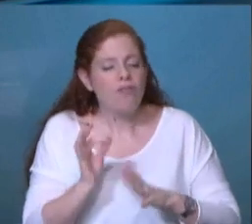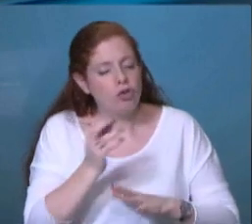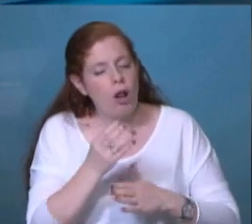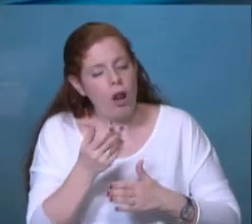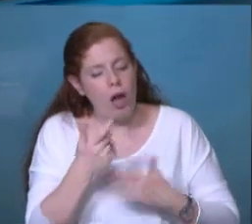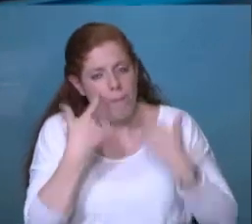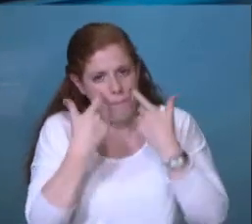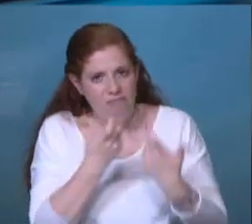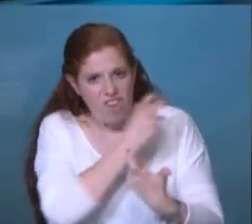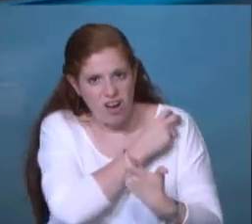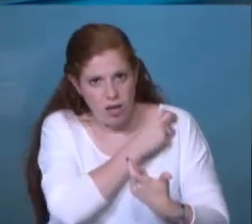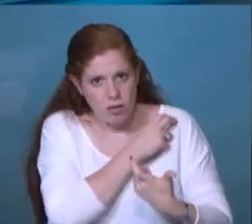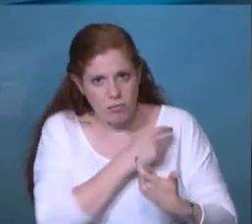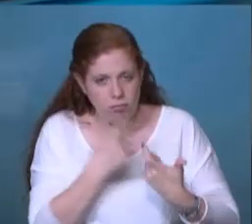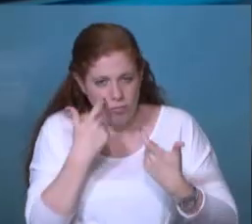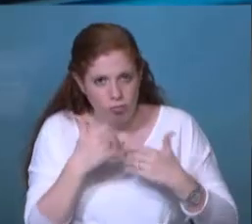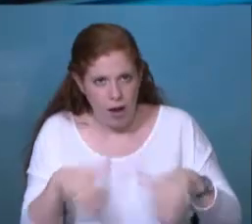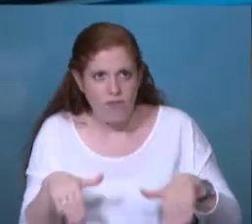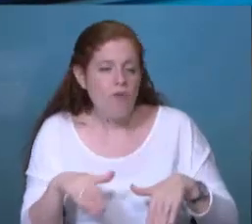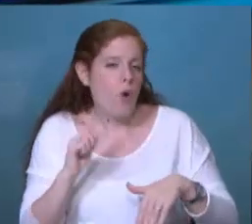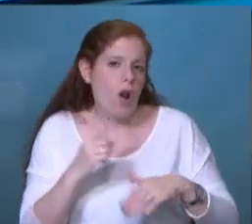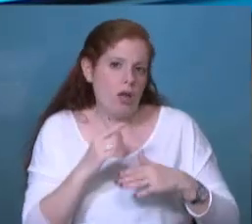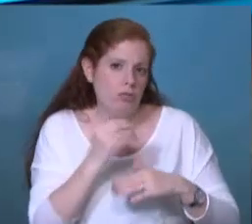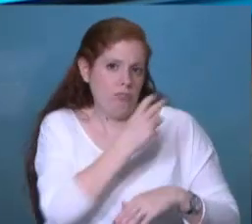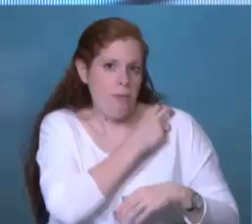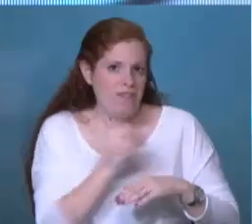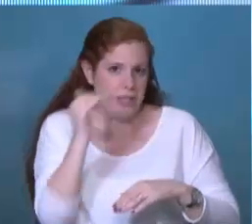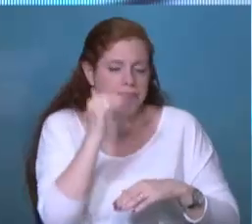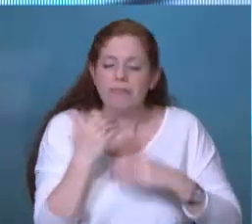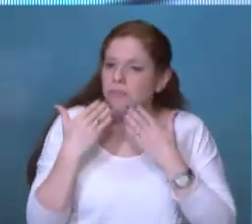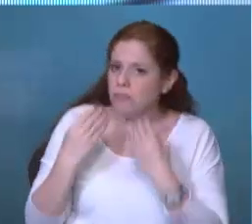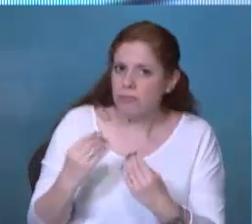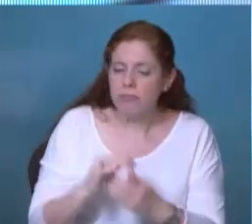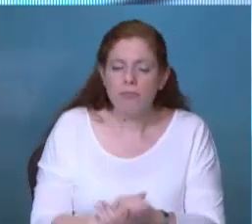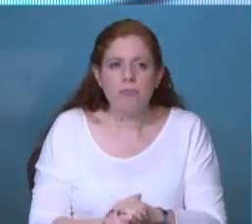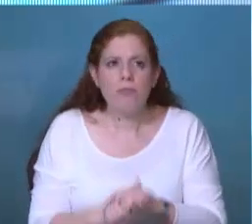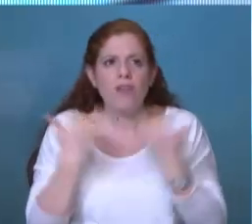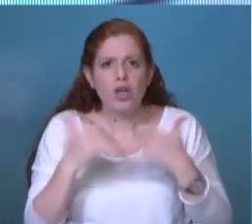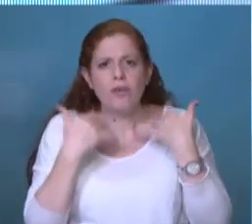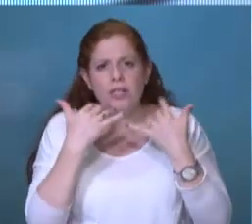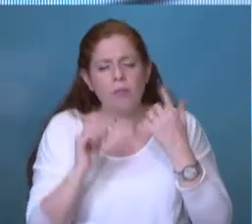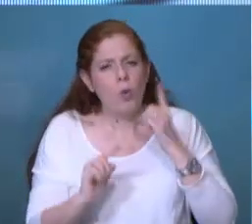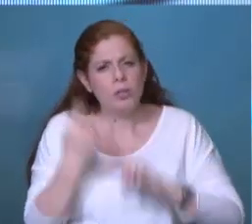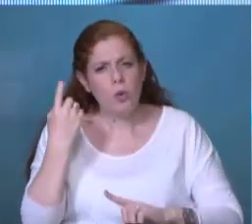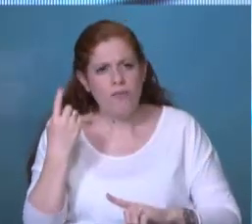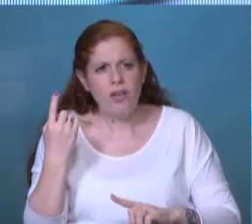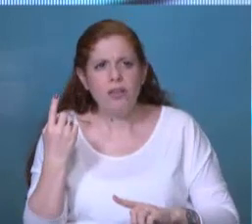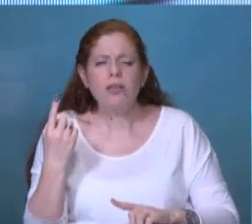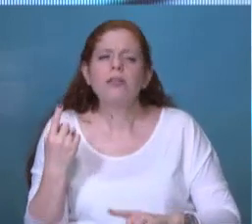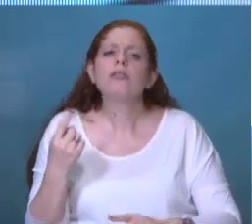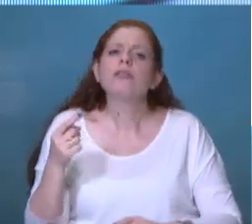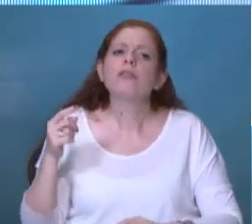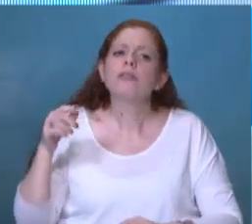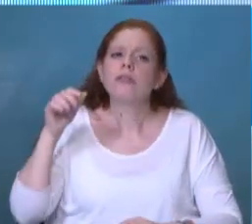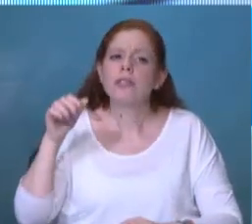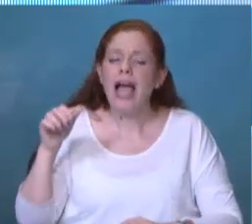הגבול ונקיטת צעדים נגד כל שרשרת הפיקוד. תודה רבה. אוי. עכשיו לסיפור יוצא דופן. עלי רזה